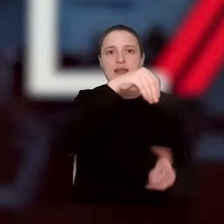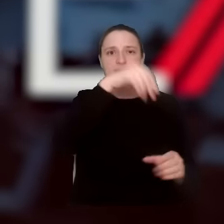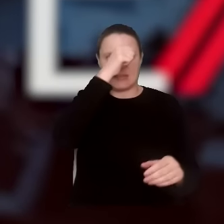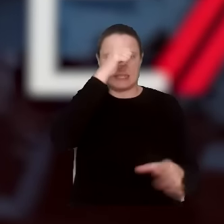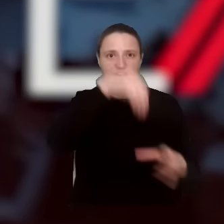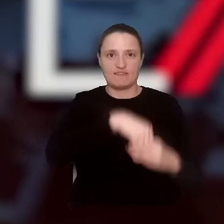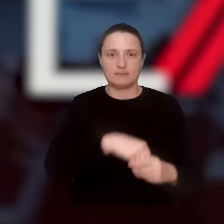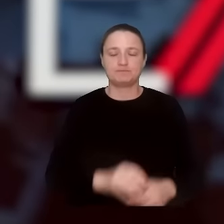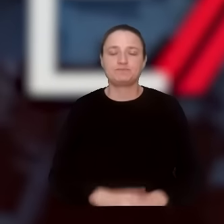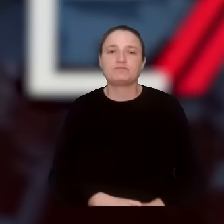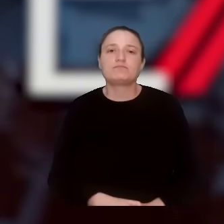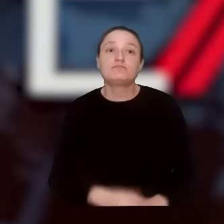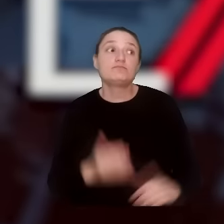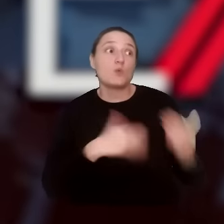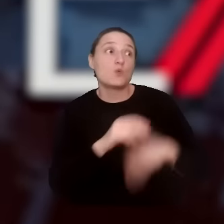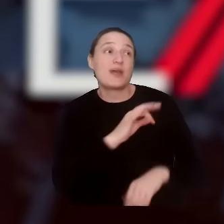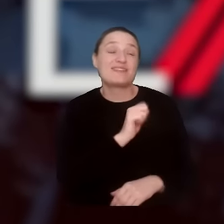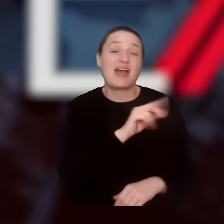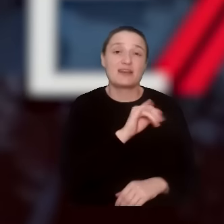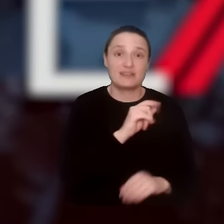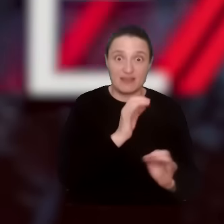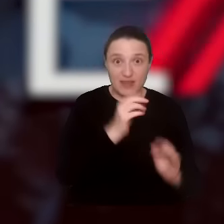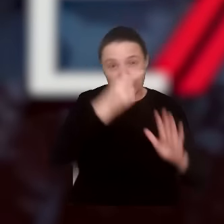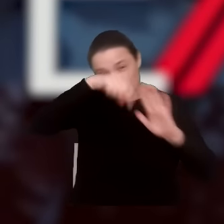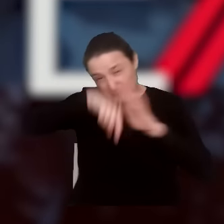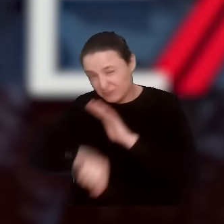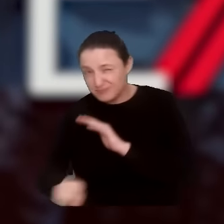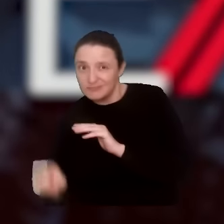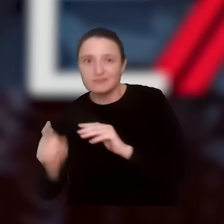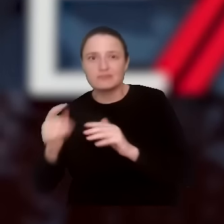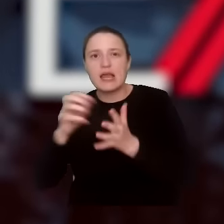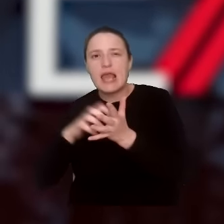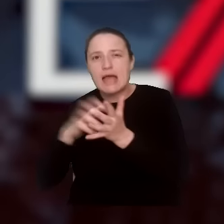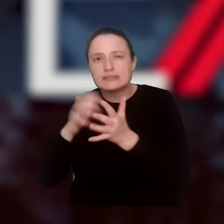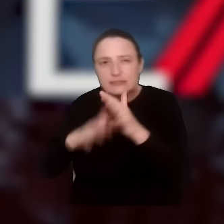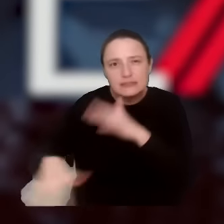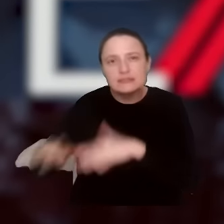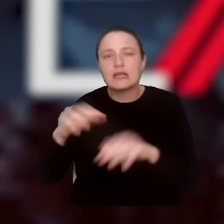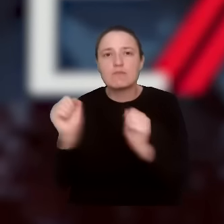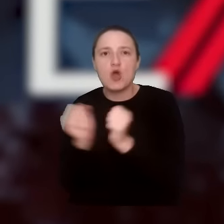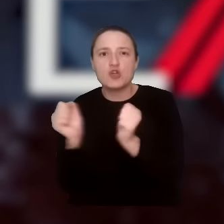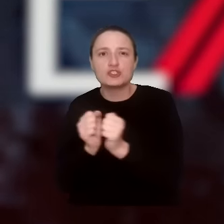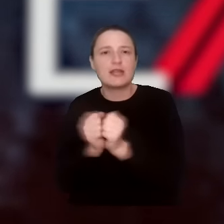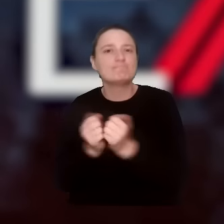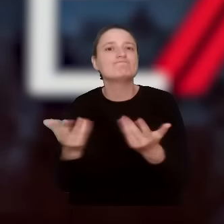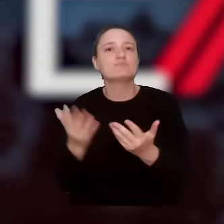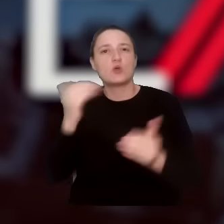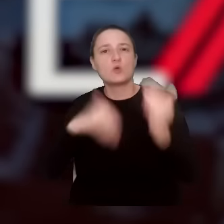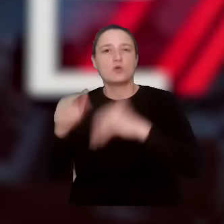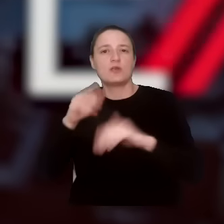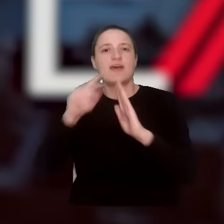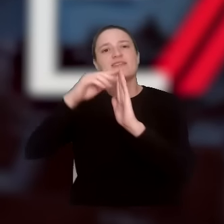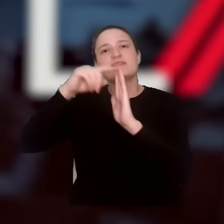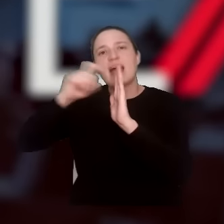góry Tarika, żeby zanurzyć się pod ziemię. Po sezonie zimowym otwarto dla turystów jaskinię mroźną w Tatrach Zachodnich. Nazwa rzeczywiście może zmrozić,